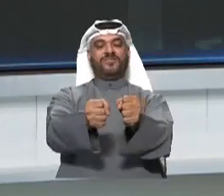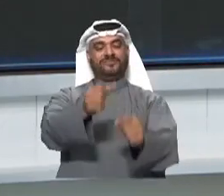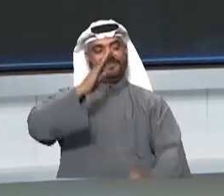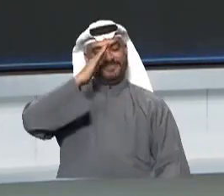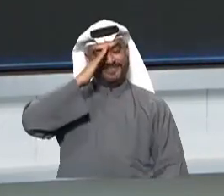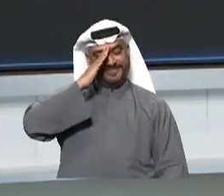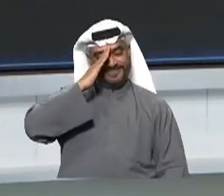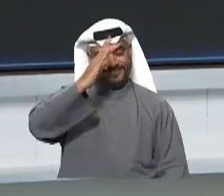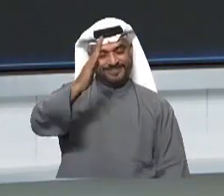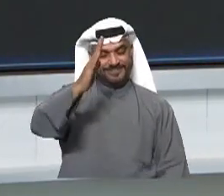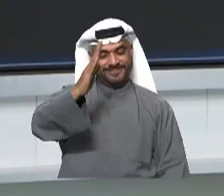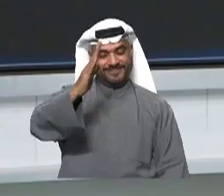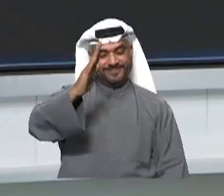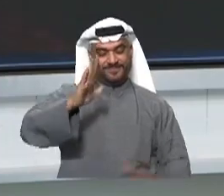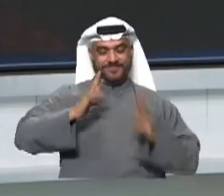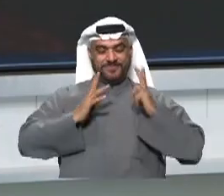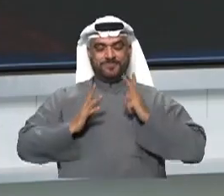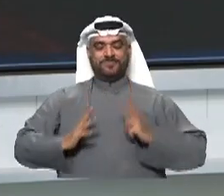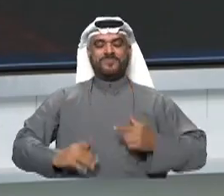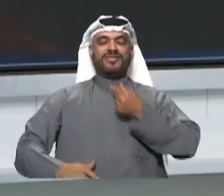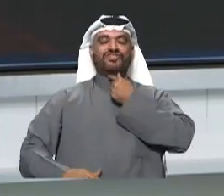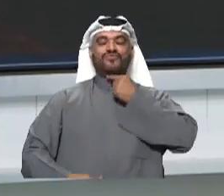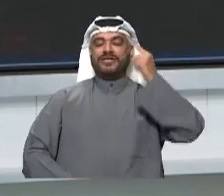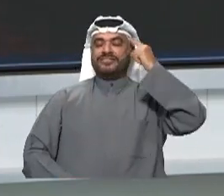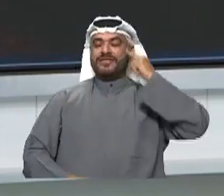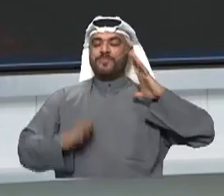لكم بقضاء اسعد الاوقات في ظل هذه الاجواء الجميله